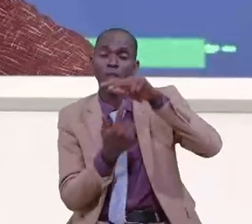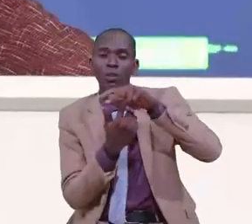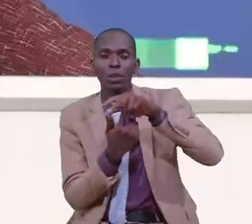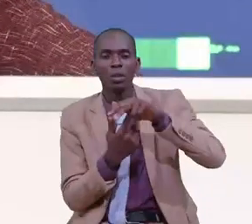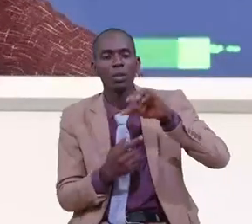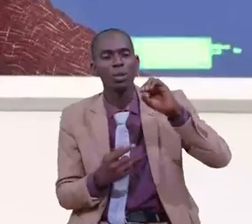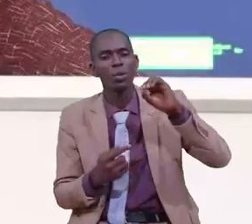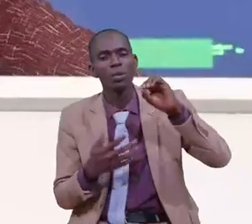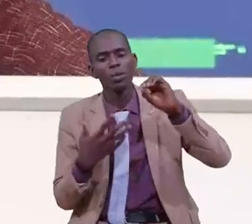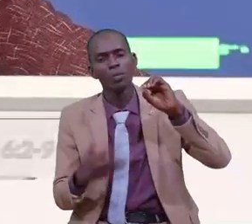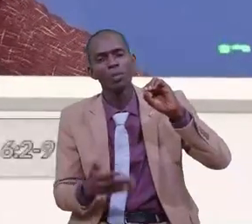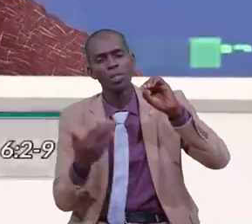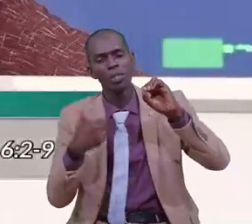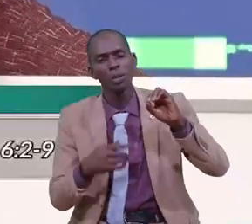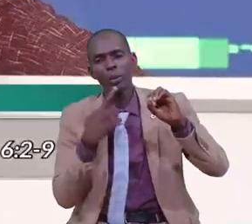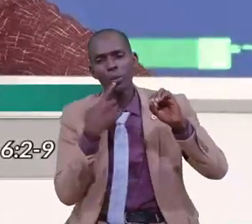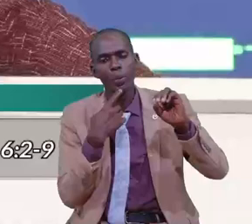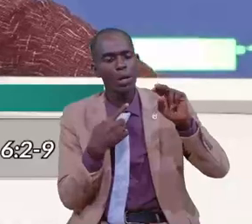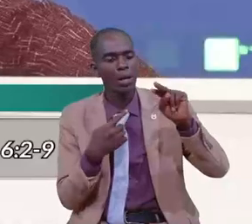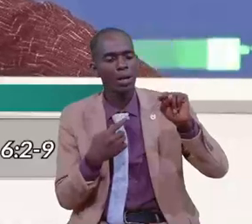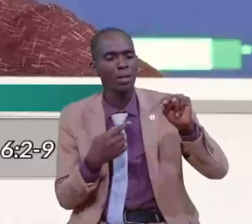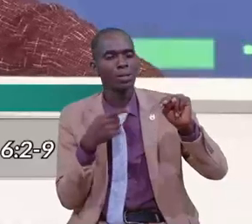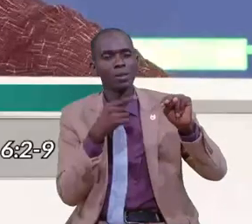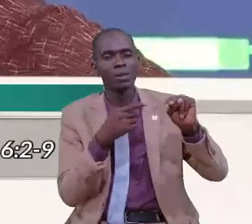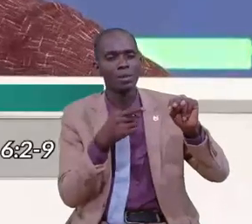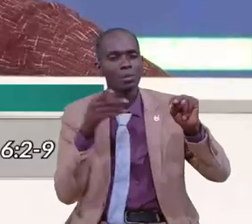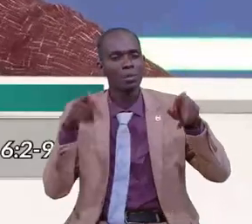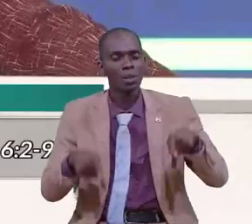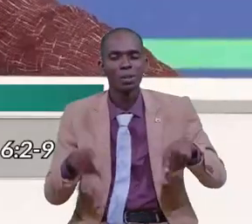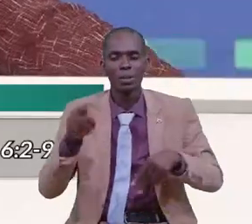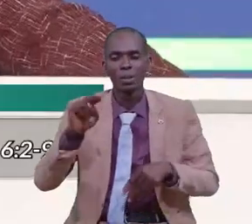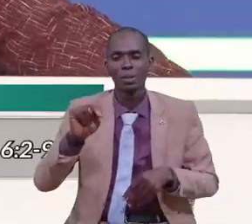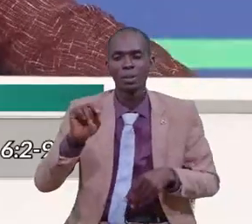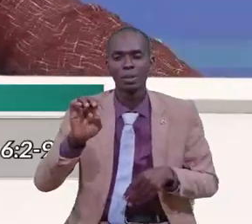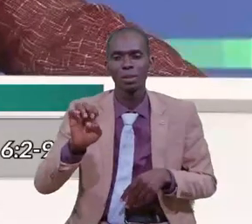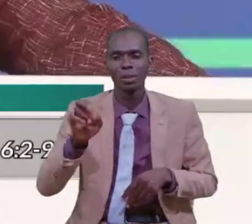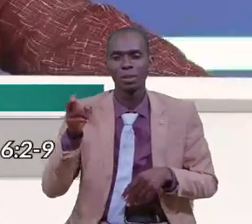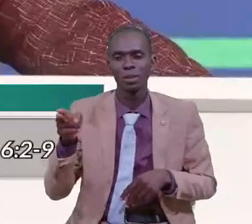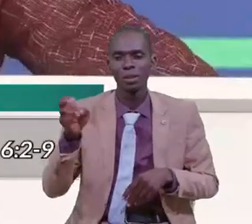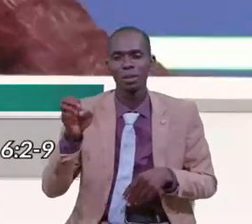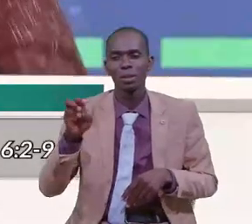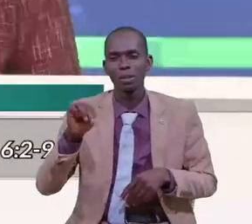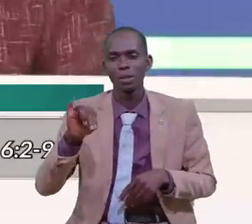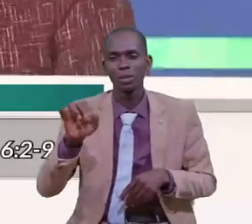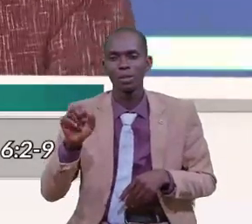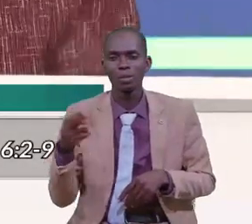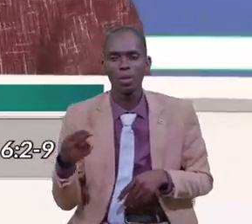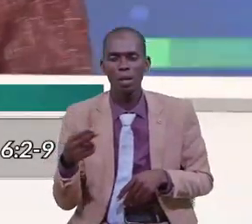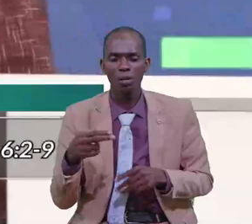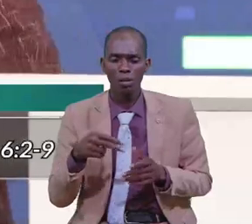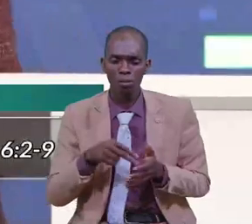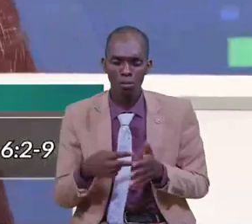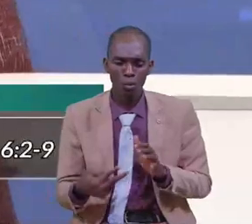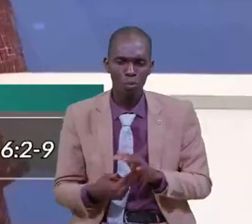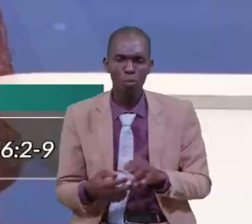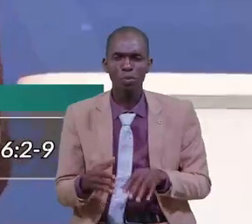C'est ça qui fait des champions. N, la constance déterminée de